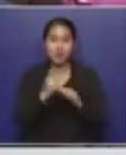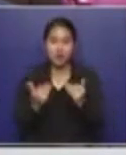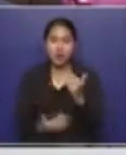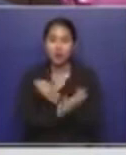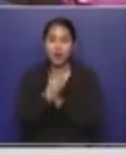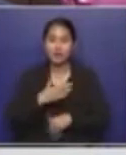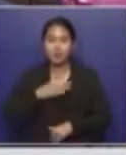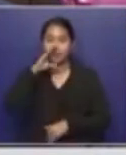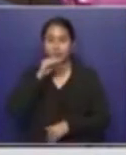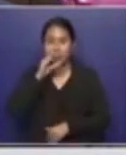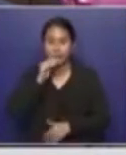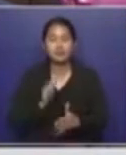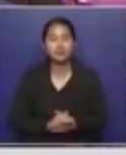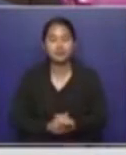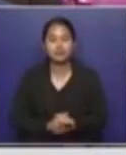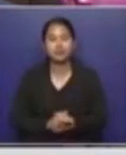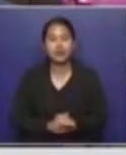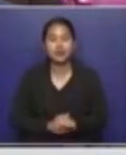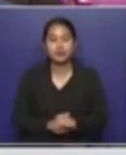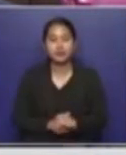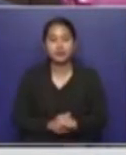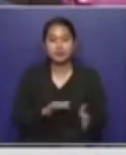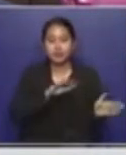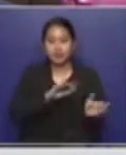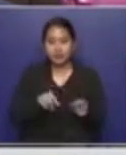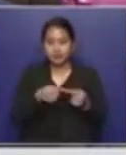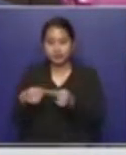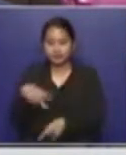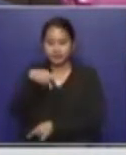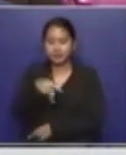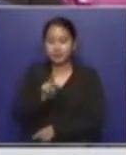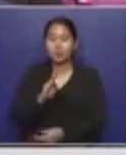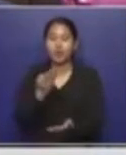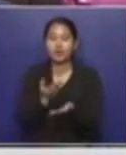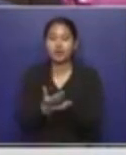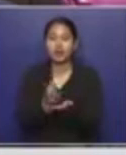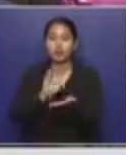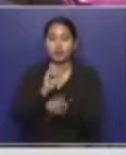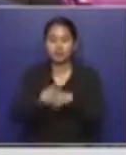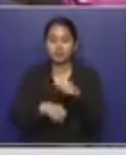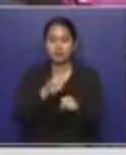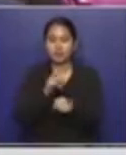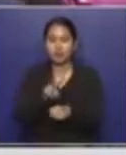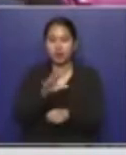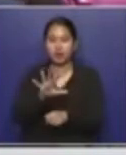งนี้เข้ามาถึงในส่วนของพระราชบัญญัติงบประมาณรายจ่ายประจำปี